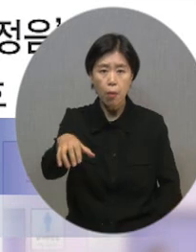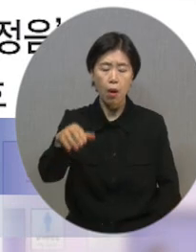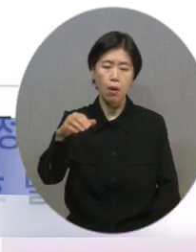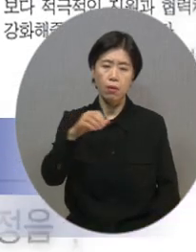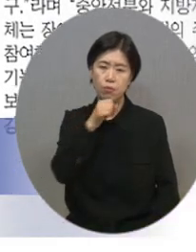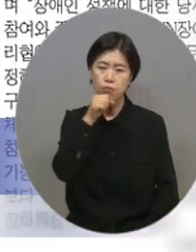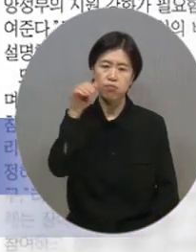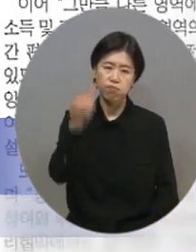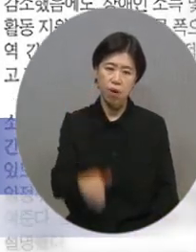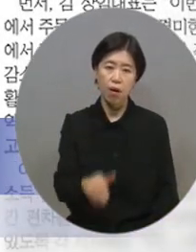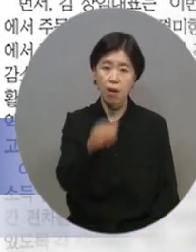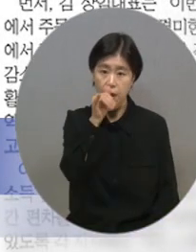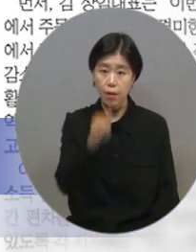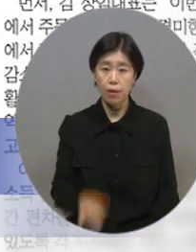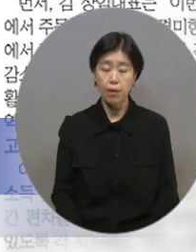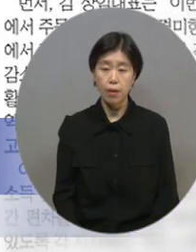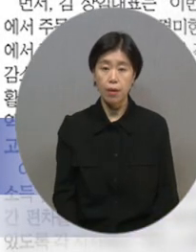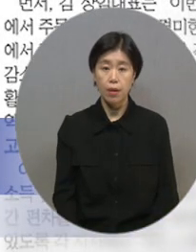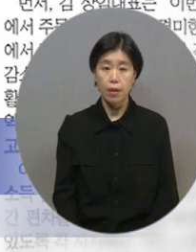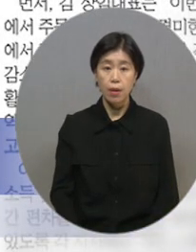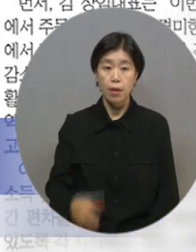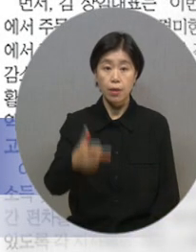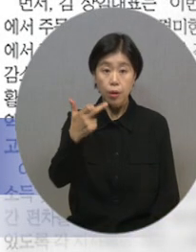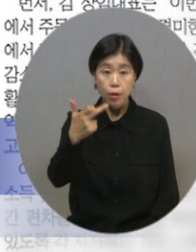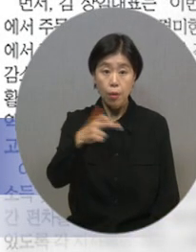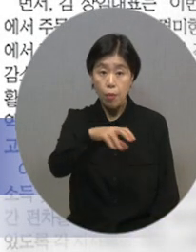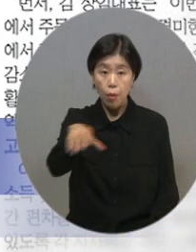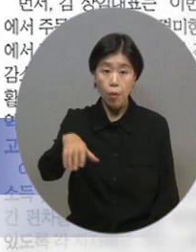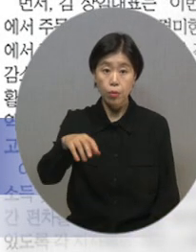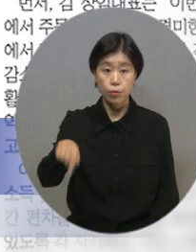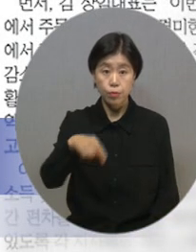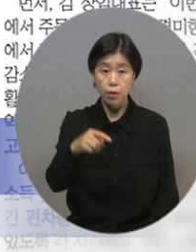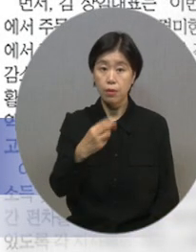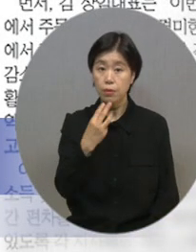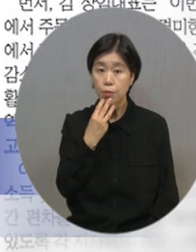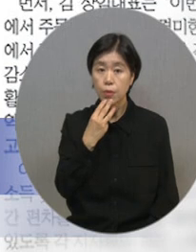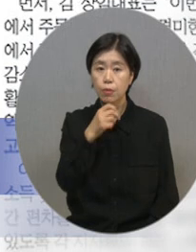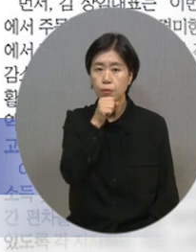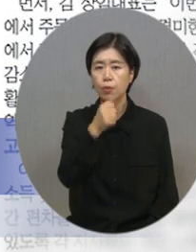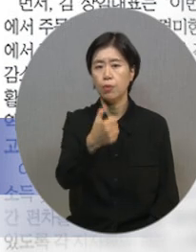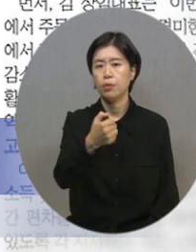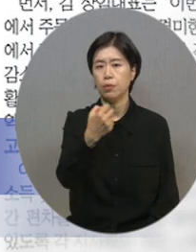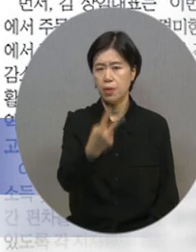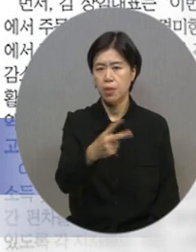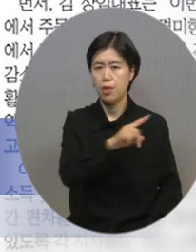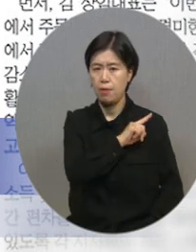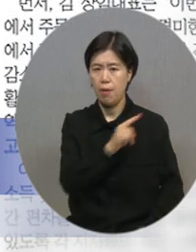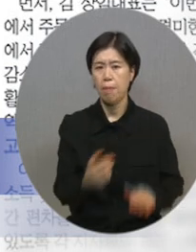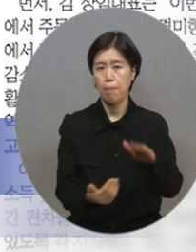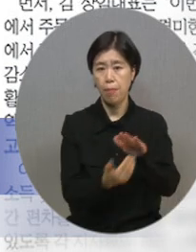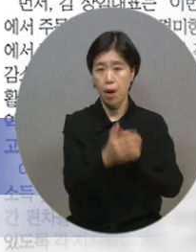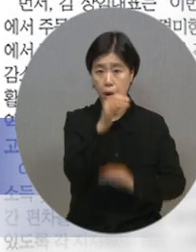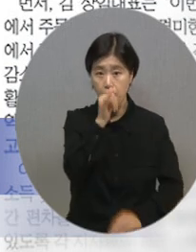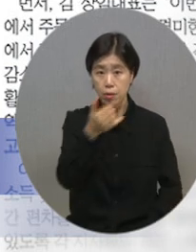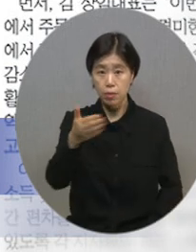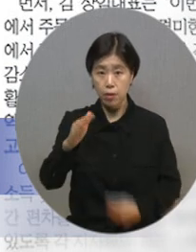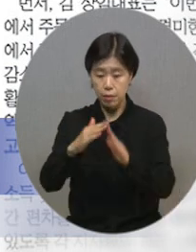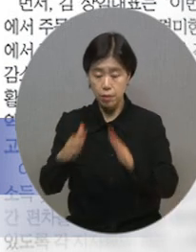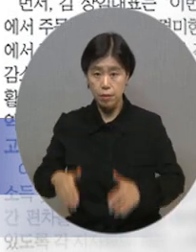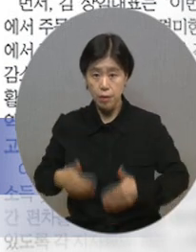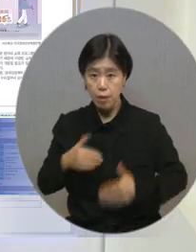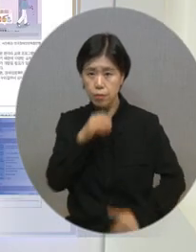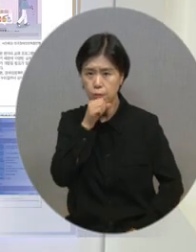있었고 17개 시도 중 서울이 52점으로 가장 높은 반면 전남은 30점으로 가장